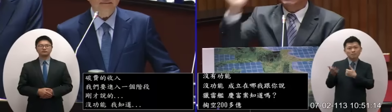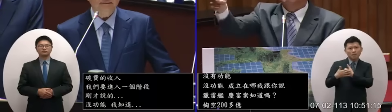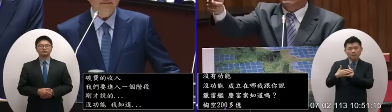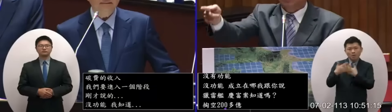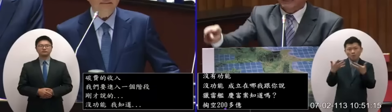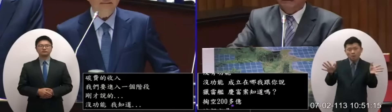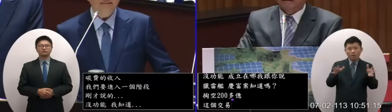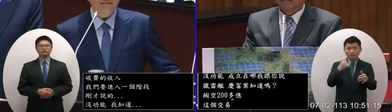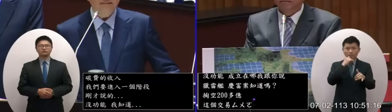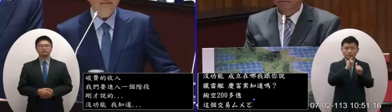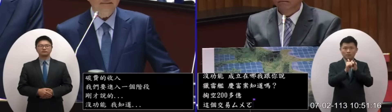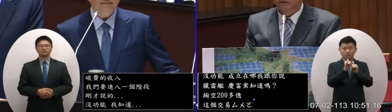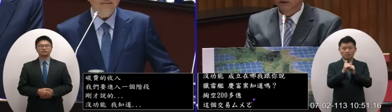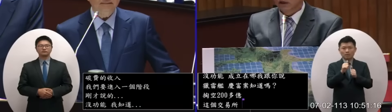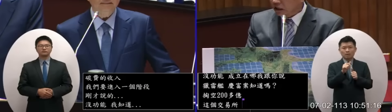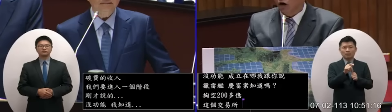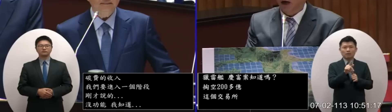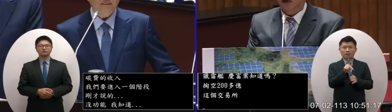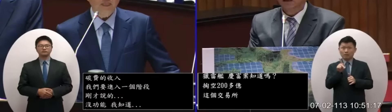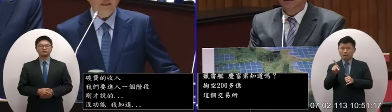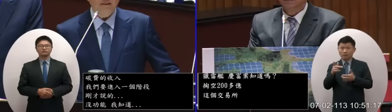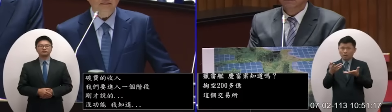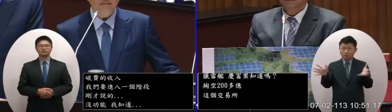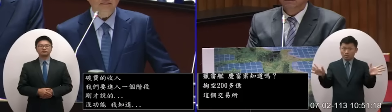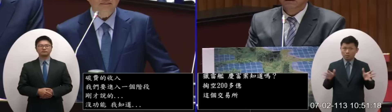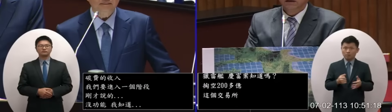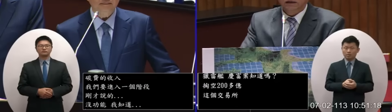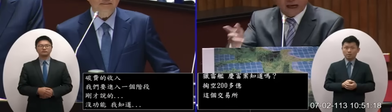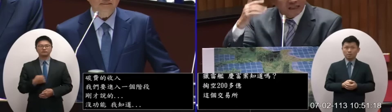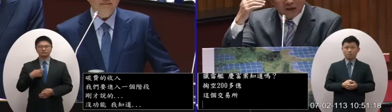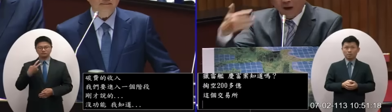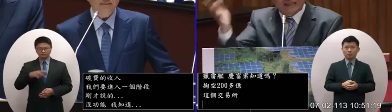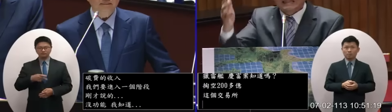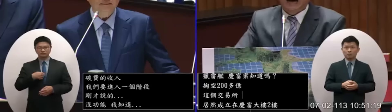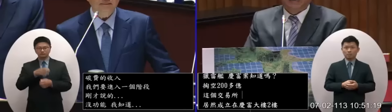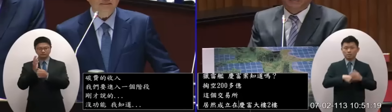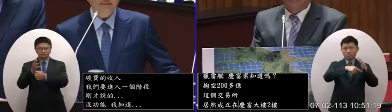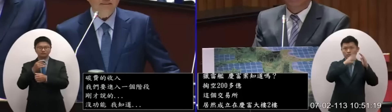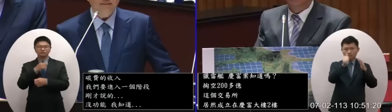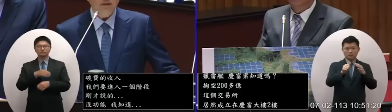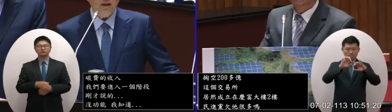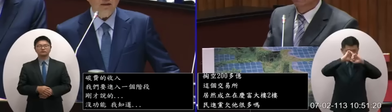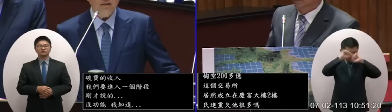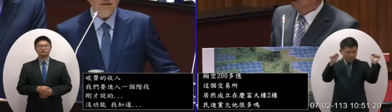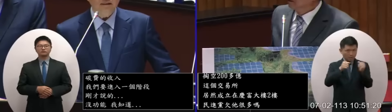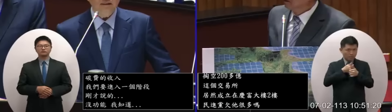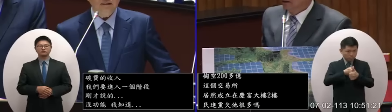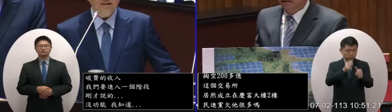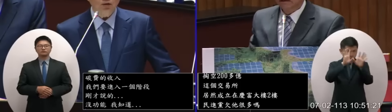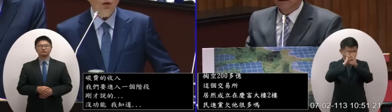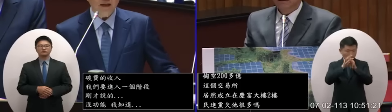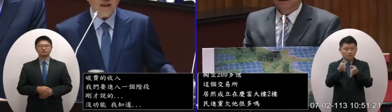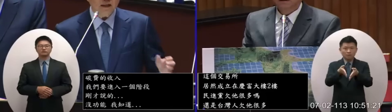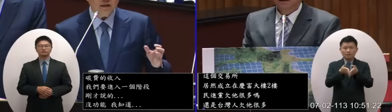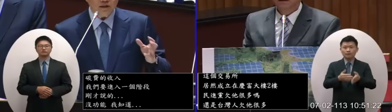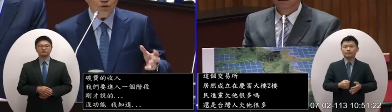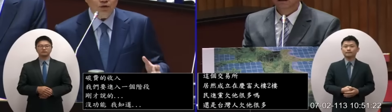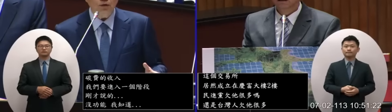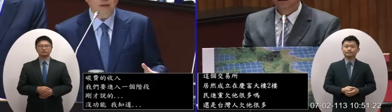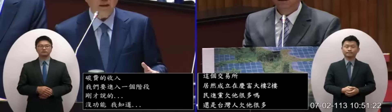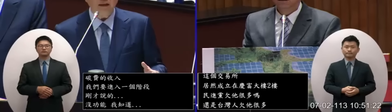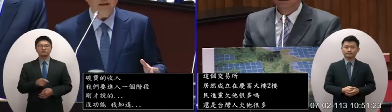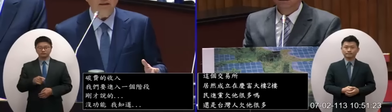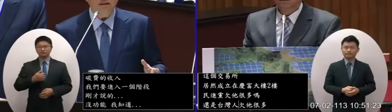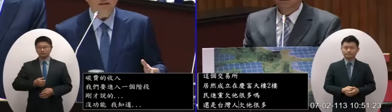济？院长，这你拢爱去查啊？ 所在甲伊实际运作的，应该